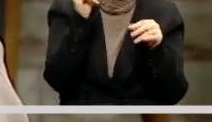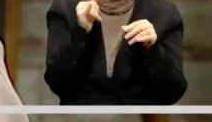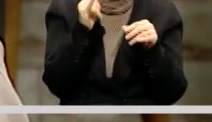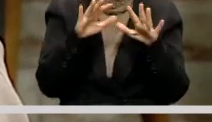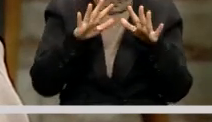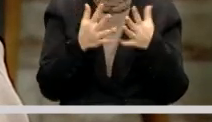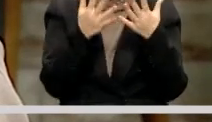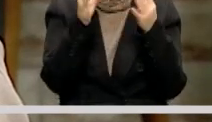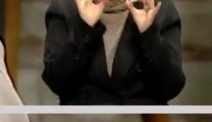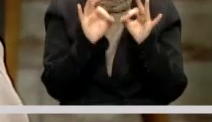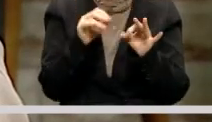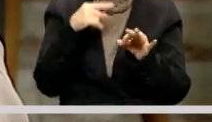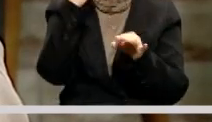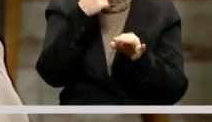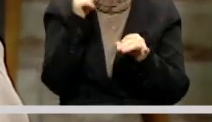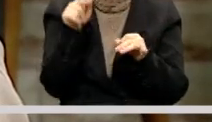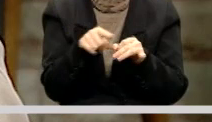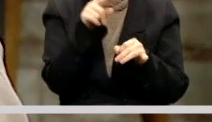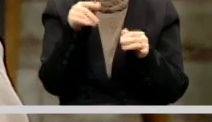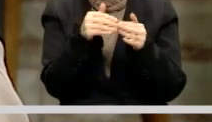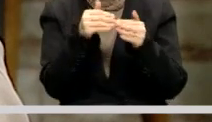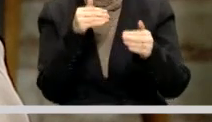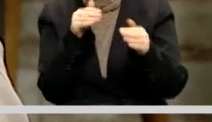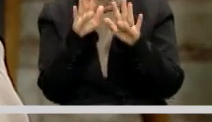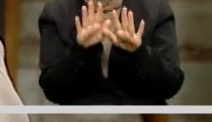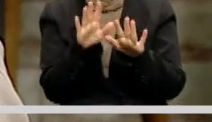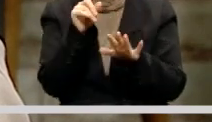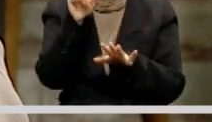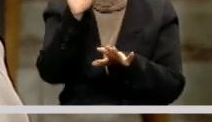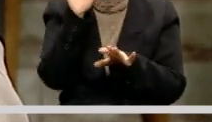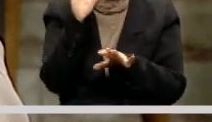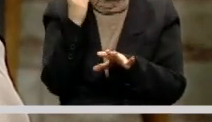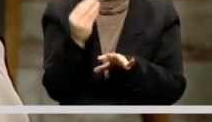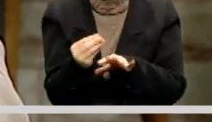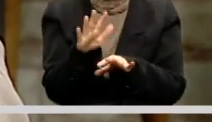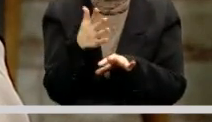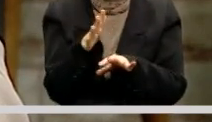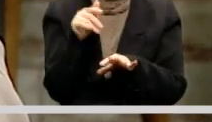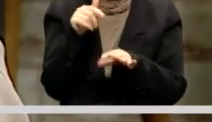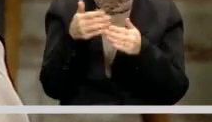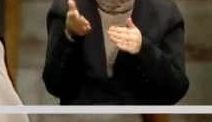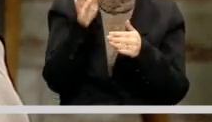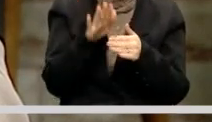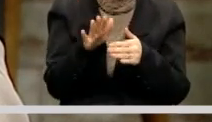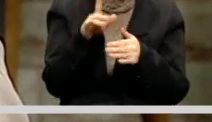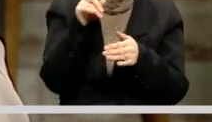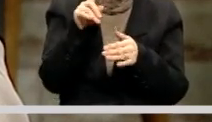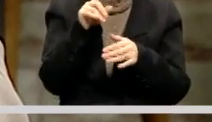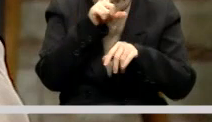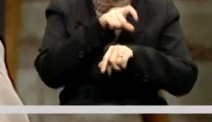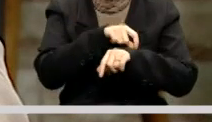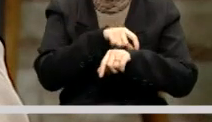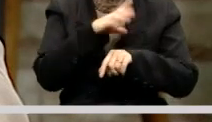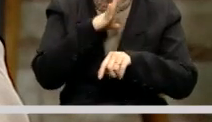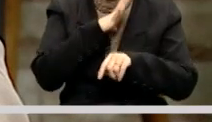biliyoruz. Bu nedenle bunlardan uzak durmak bir seçenek olabilir. Bunun dışında sistemik bir hastalığı varsa, yani basit bir